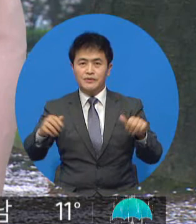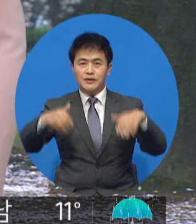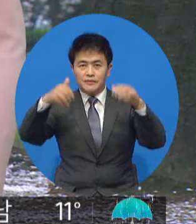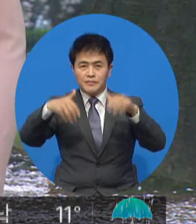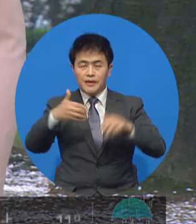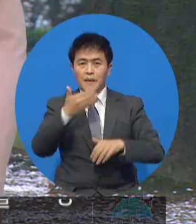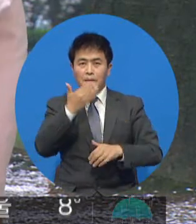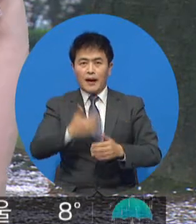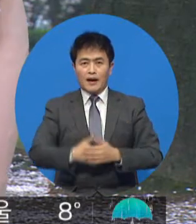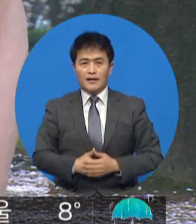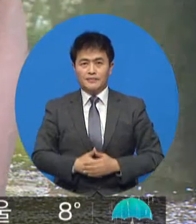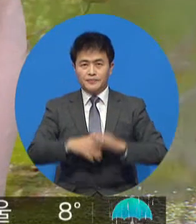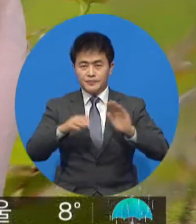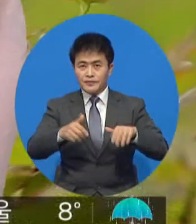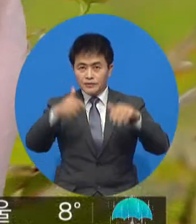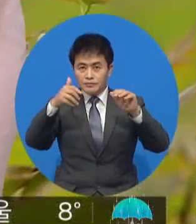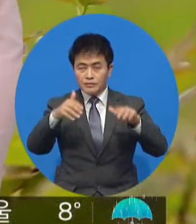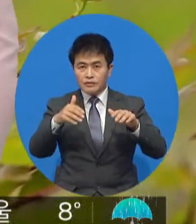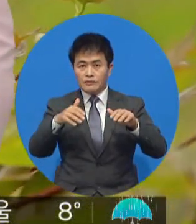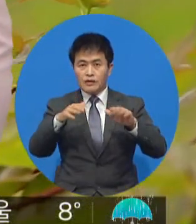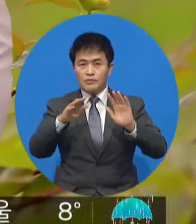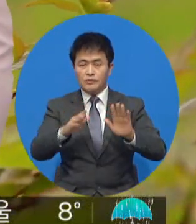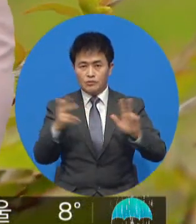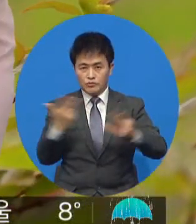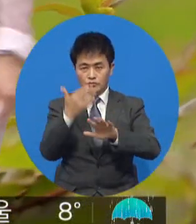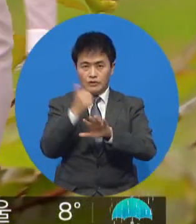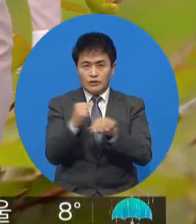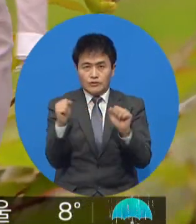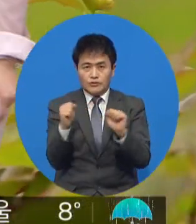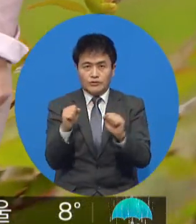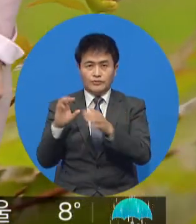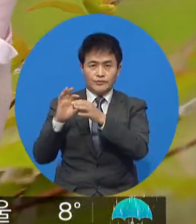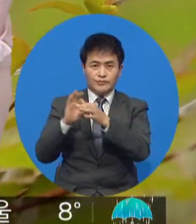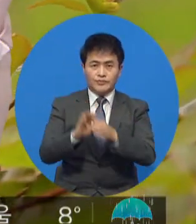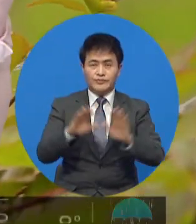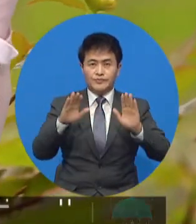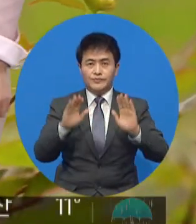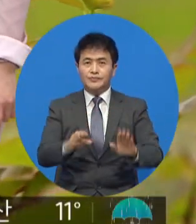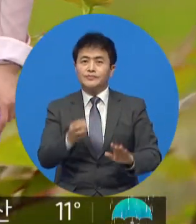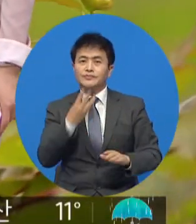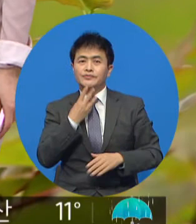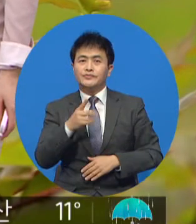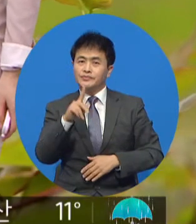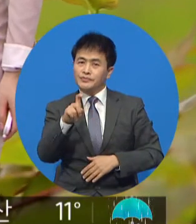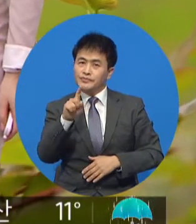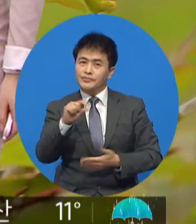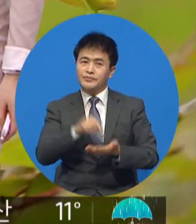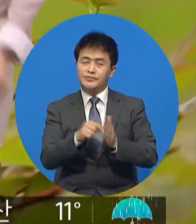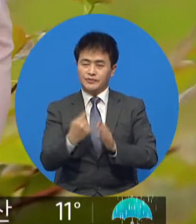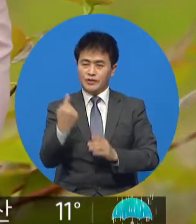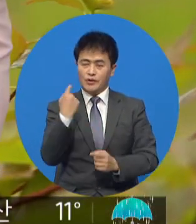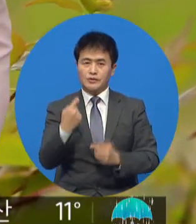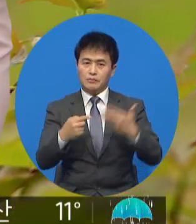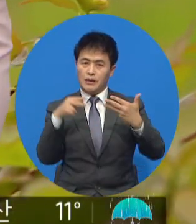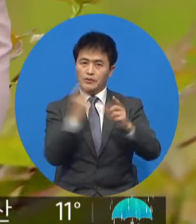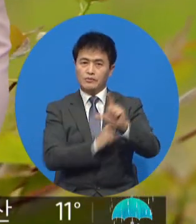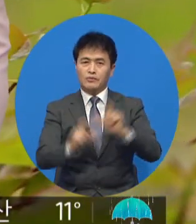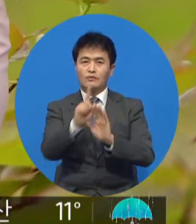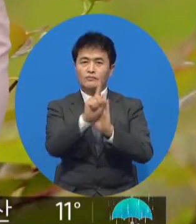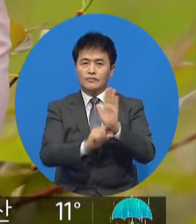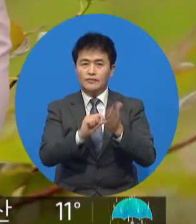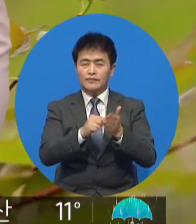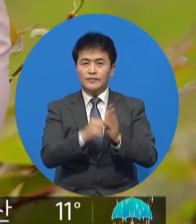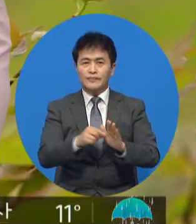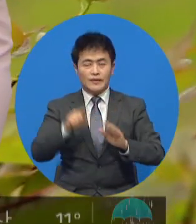비가 내리겠습니다. 비가 내리면서 주말 내내 쌀쌀하겠습니다. 오늘은 서울의 기온이 11도로 어제보다 8도가량